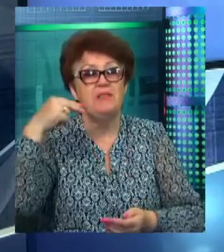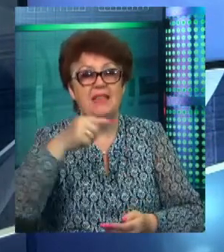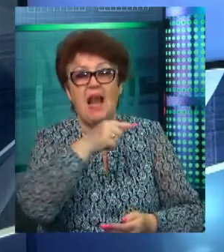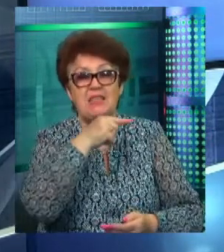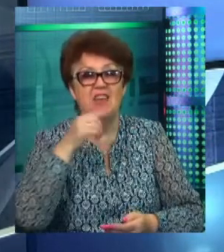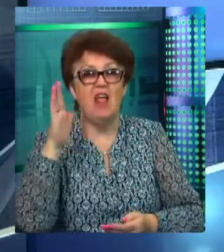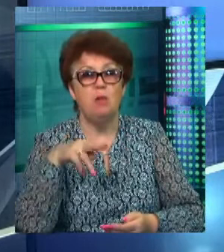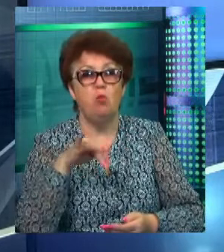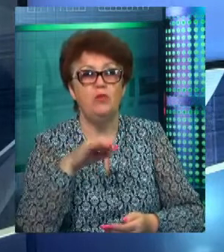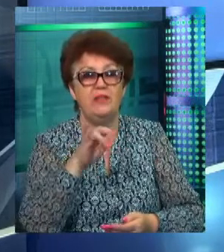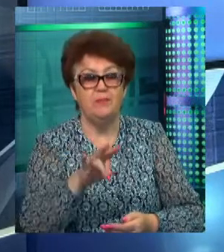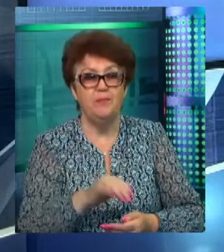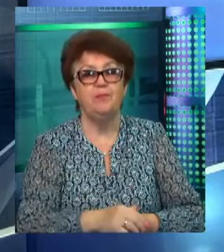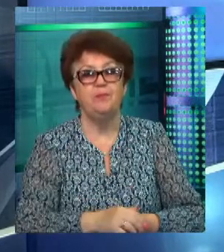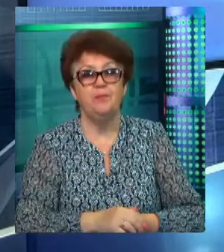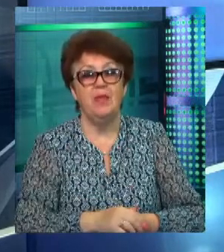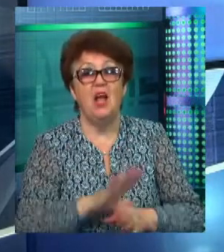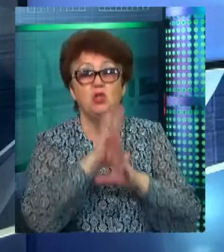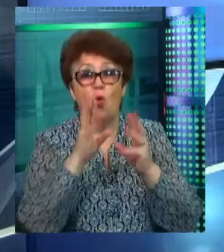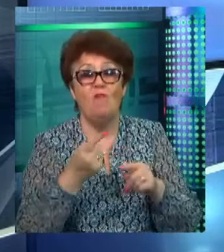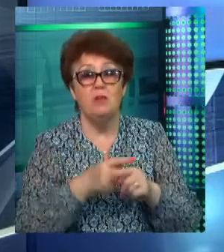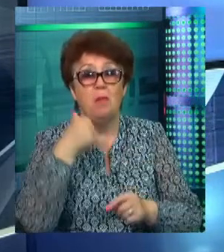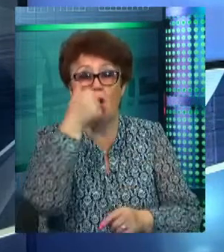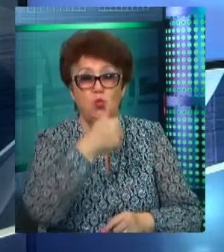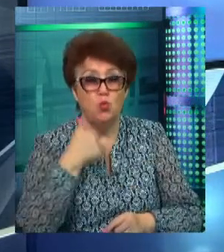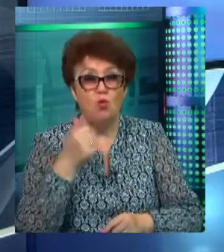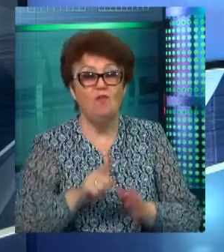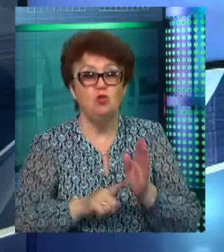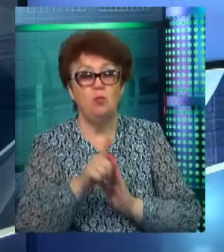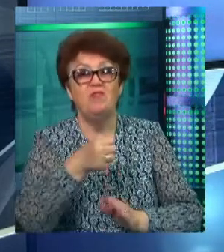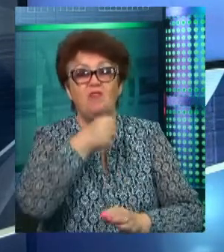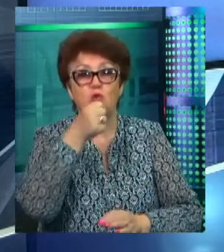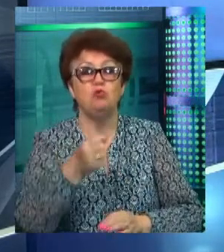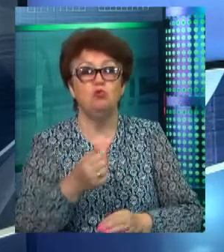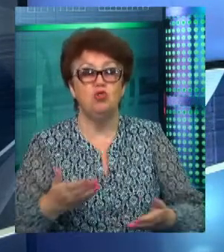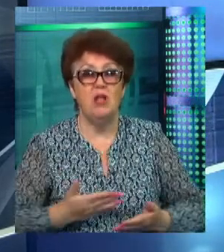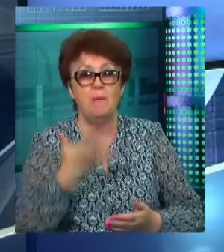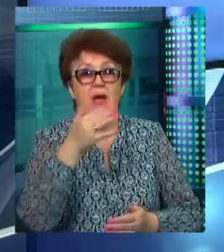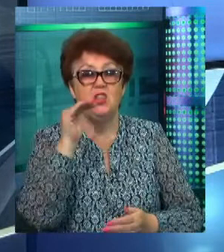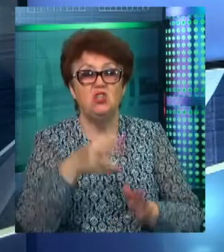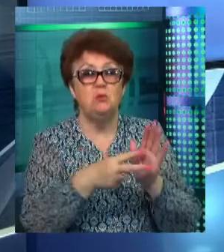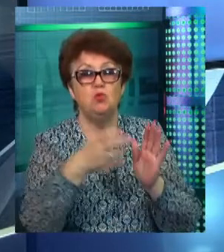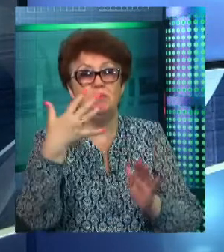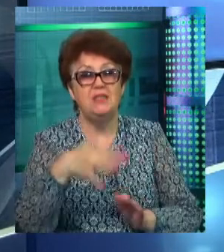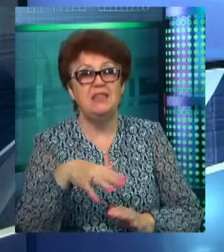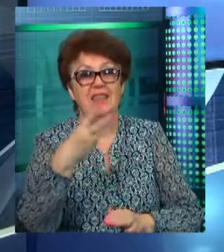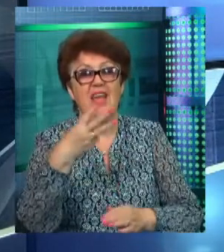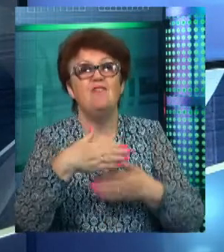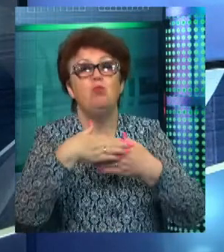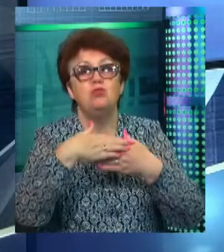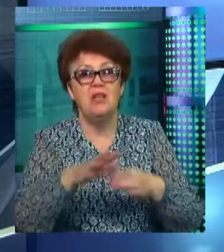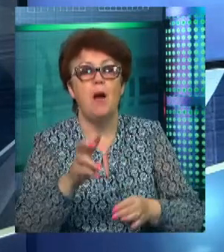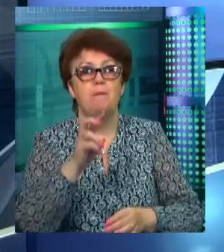россии владимир путин слову в этом году вступят во взрослую жизнь 5750 три выпускника